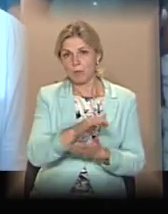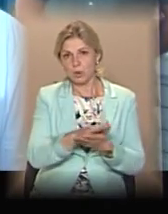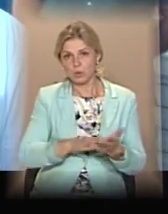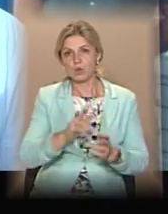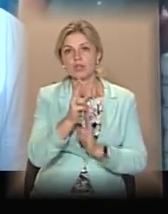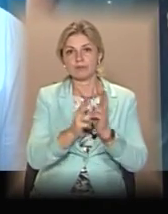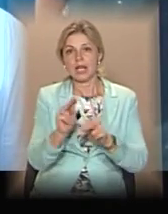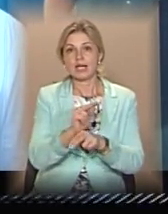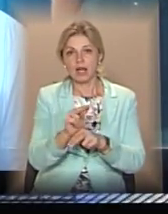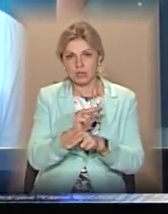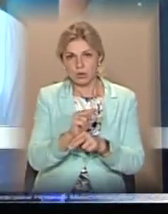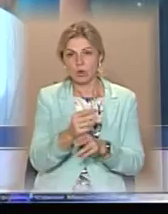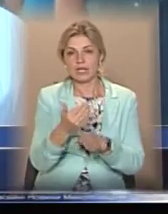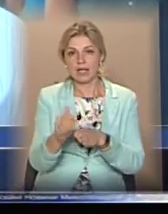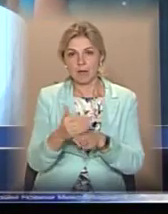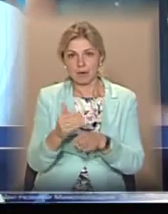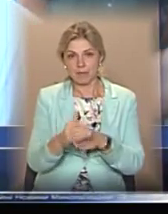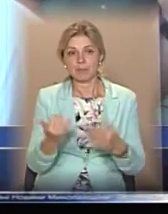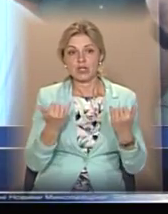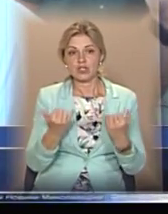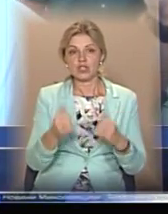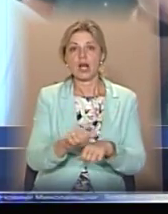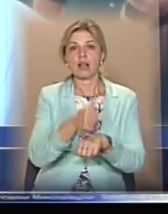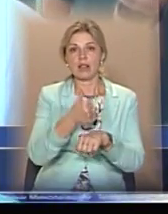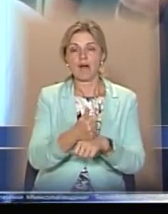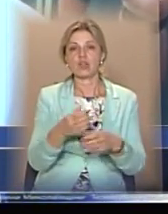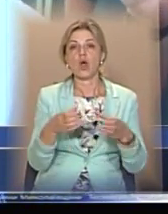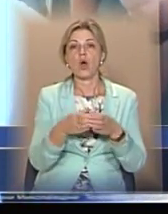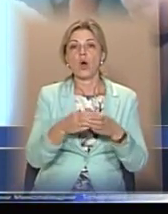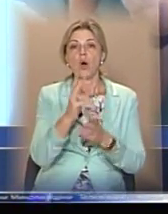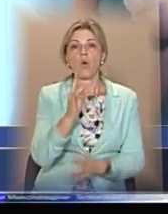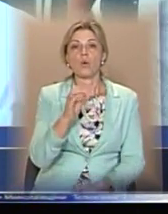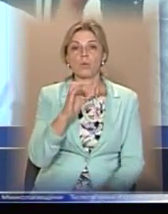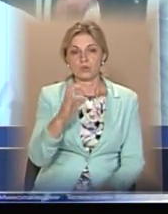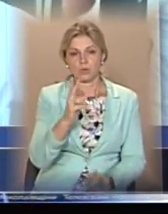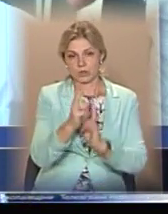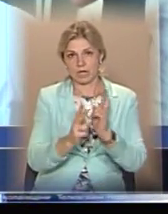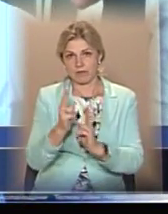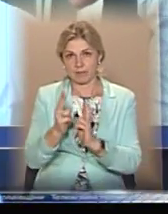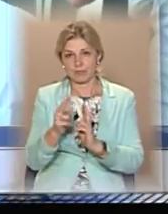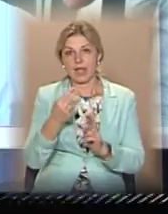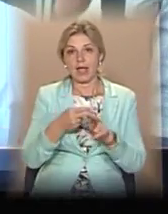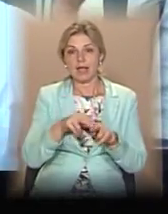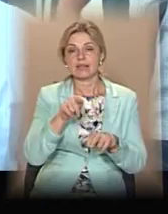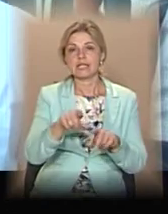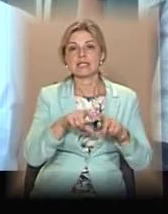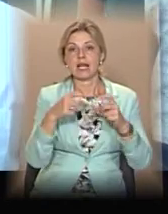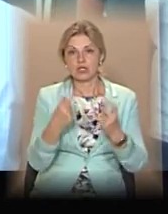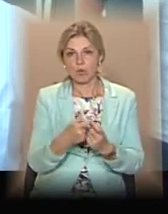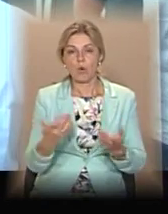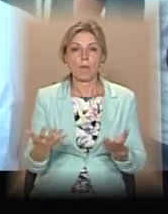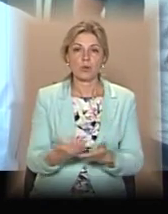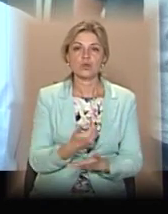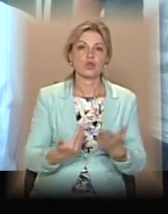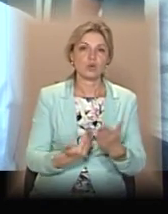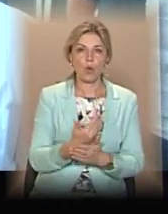темпами. От зараз повністю от цей головний корпус вже, ви бачите, реконструйований. Цей стадіон получит новое